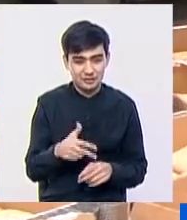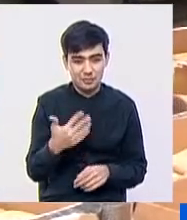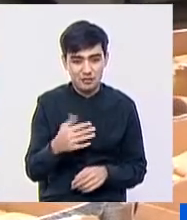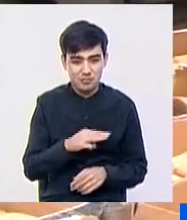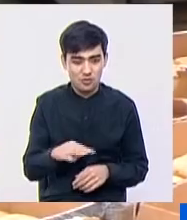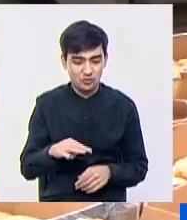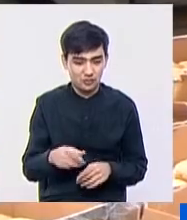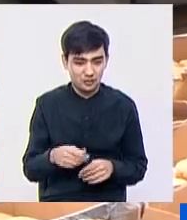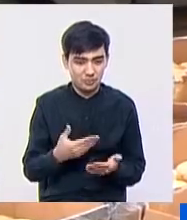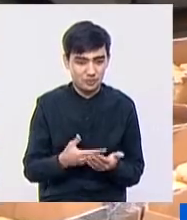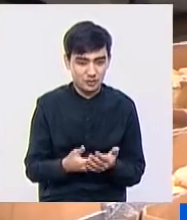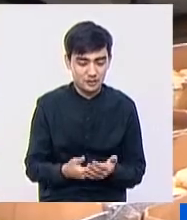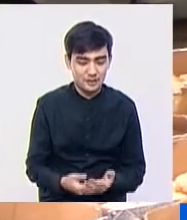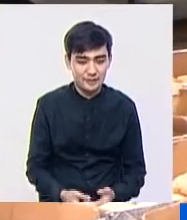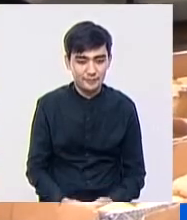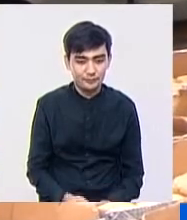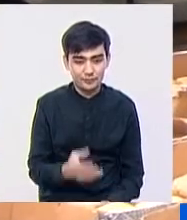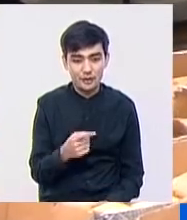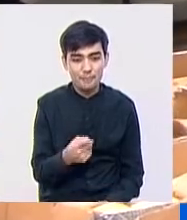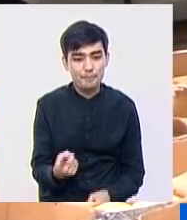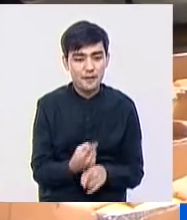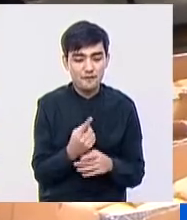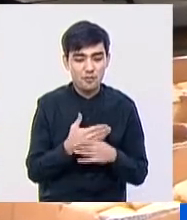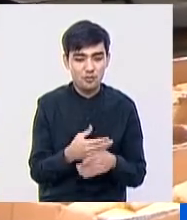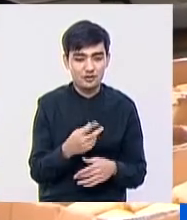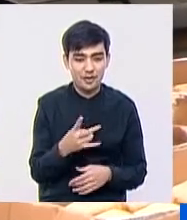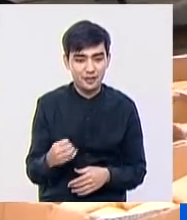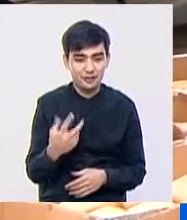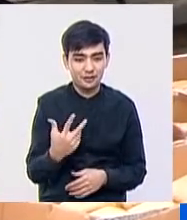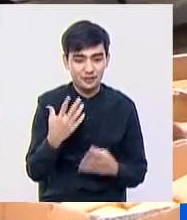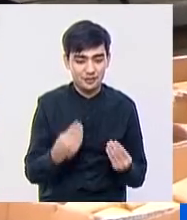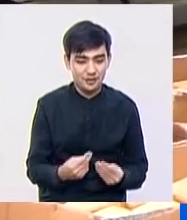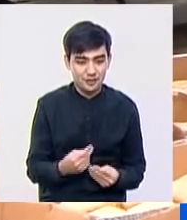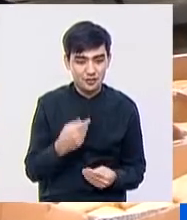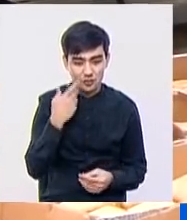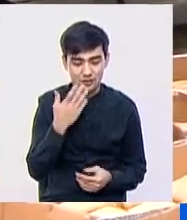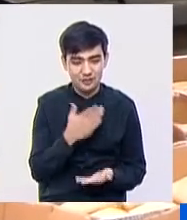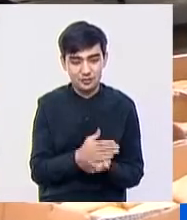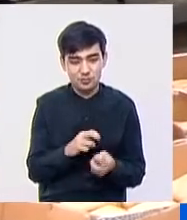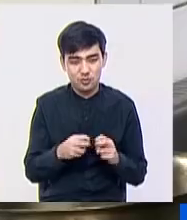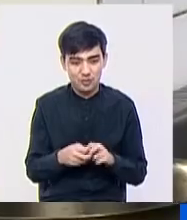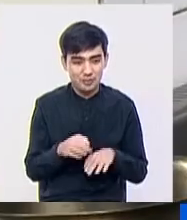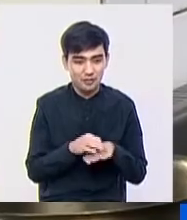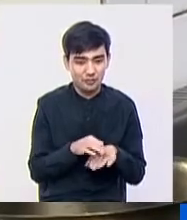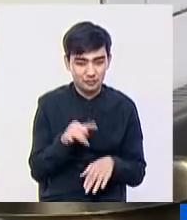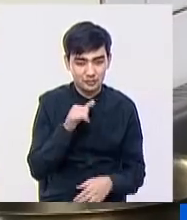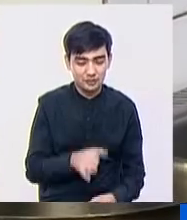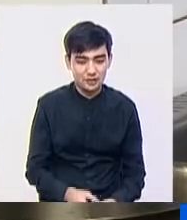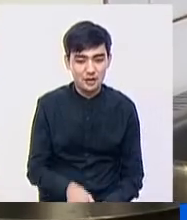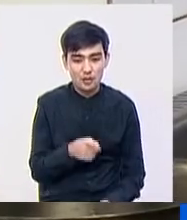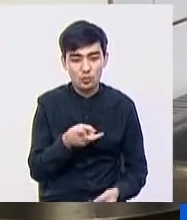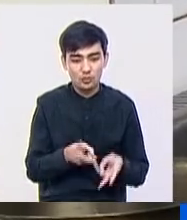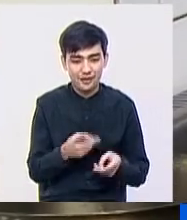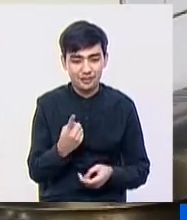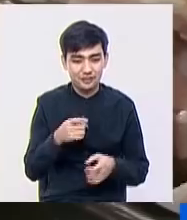тенге. Это первая помощь на 3 дня, когда есть проблемы с поставками. А это уже кухня одного